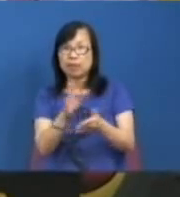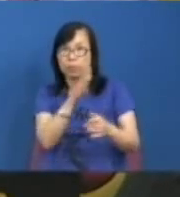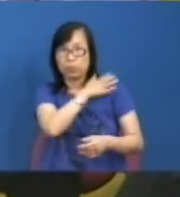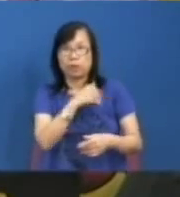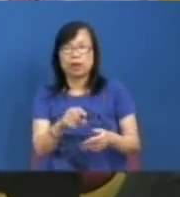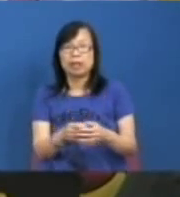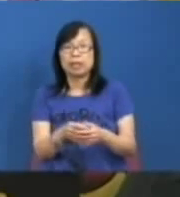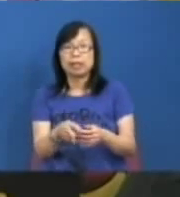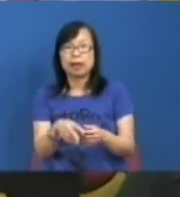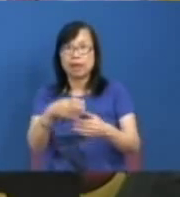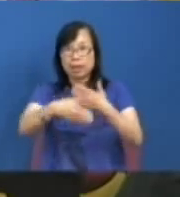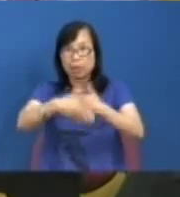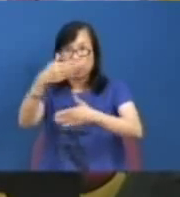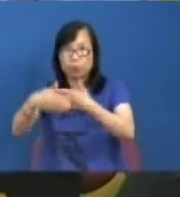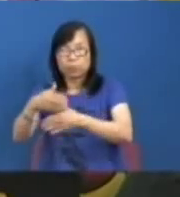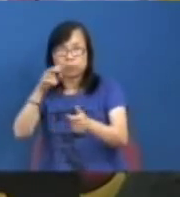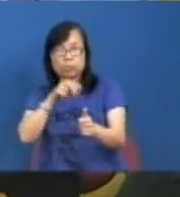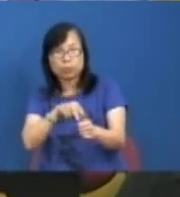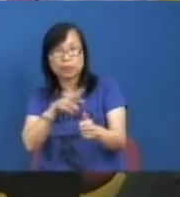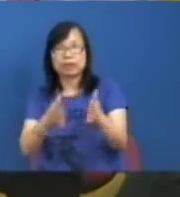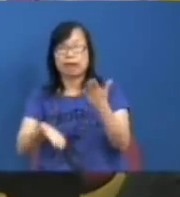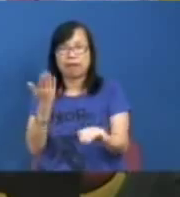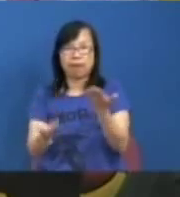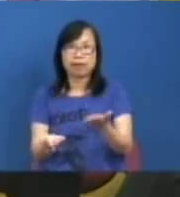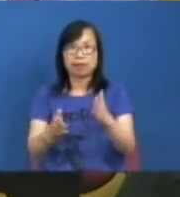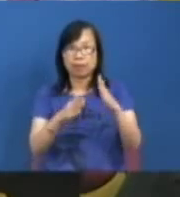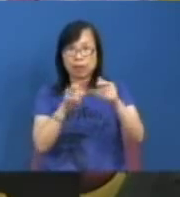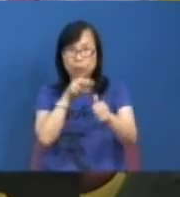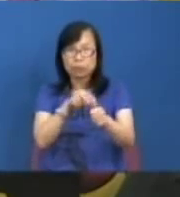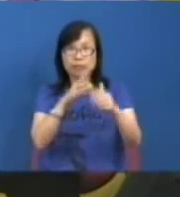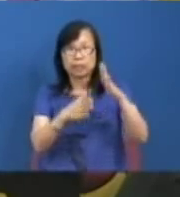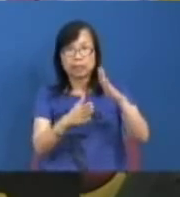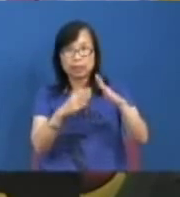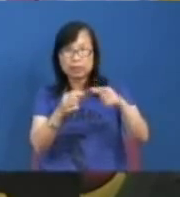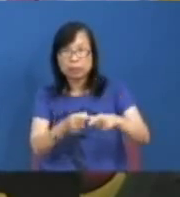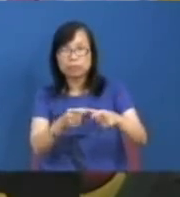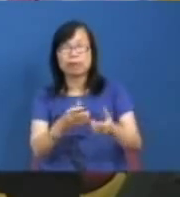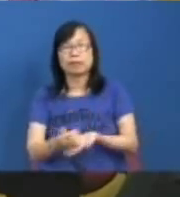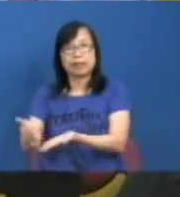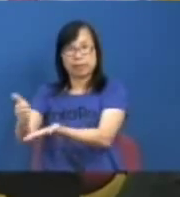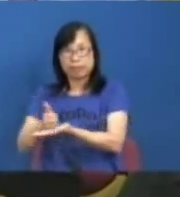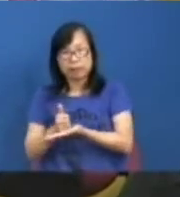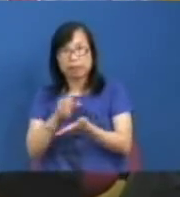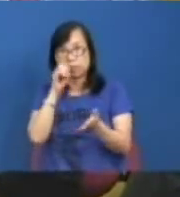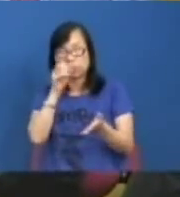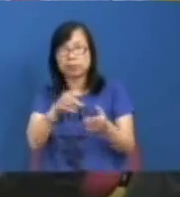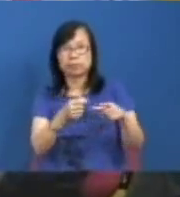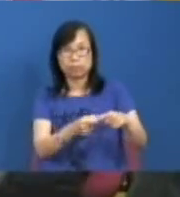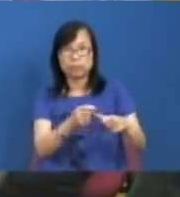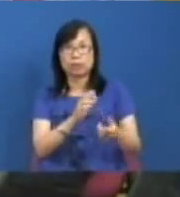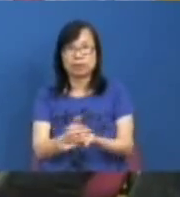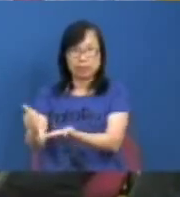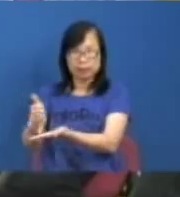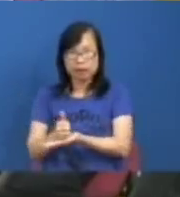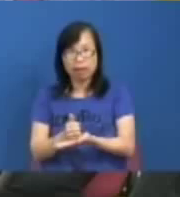團，或者有一間管理公司咧，咁理論上佢哋係可以聘請顧問公司，或者直接聘請渠務